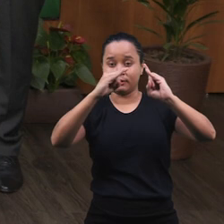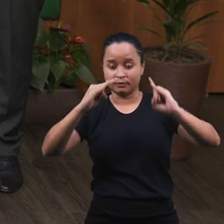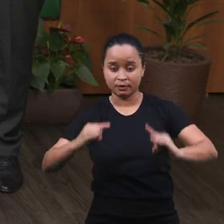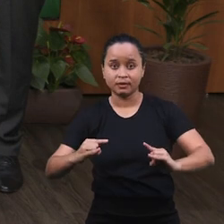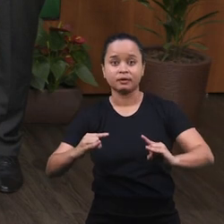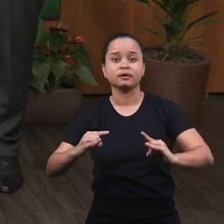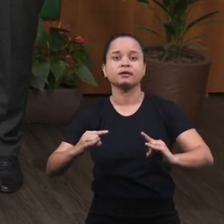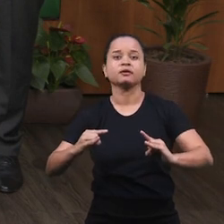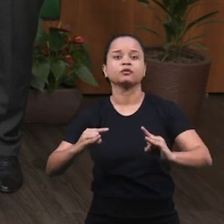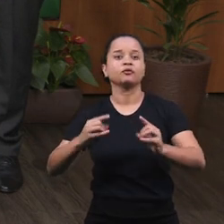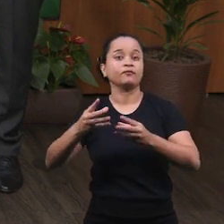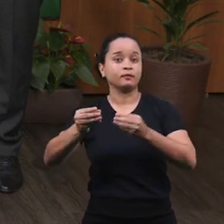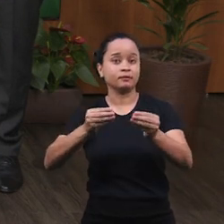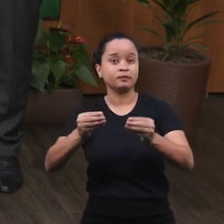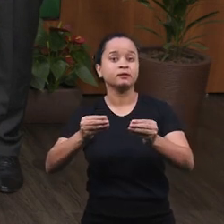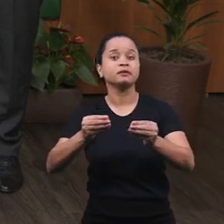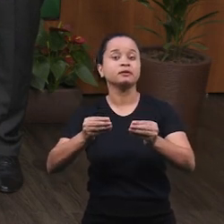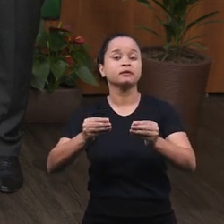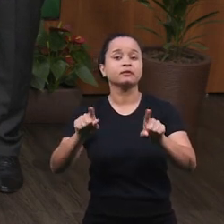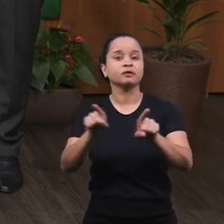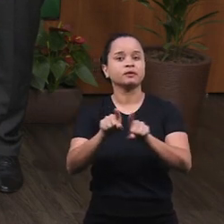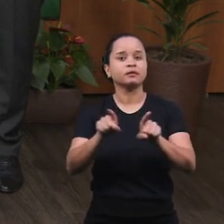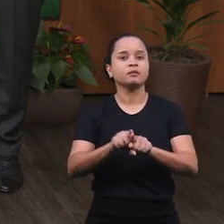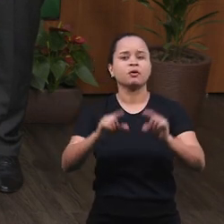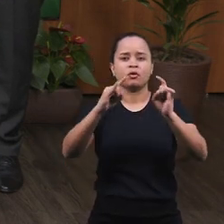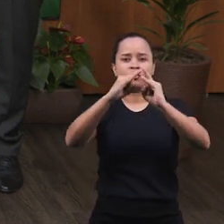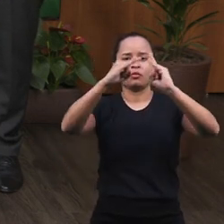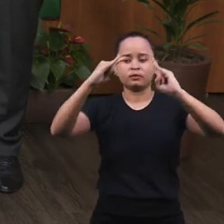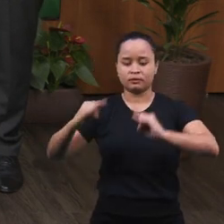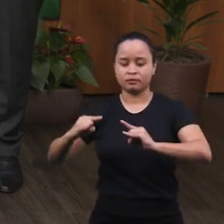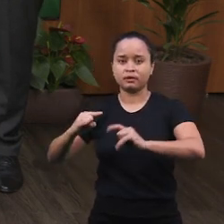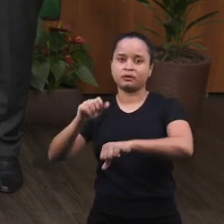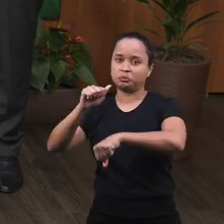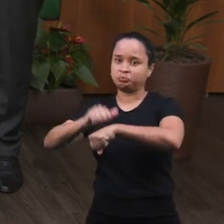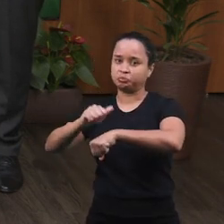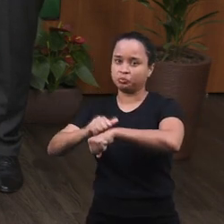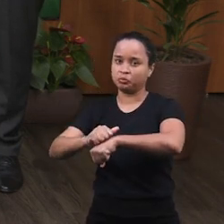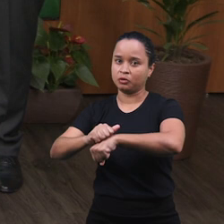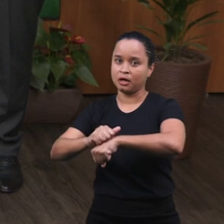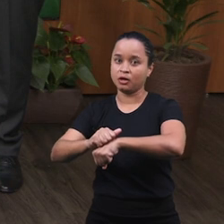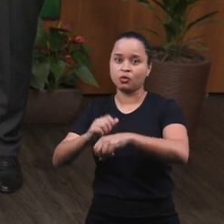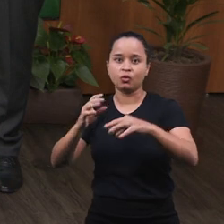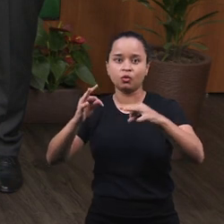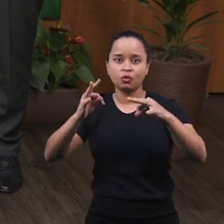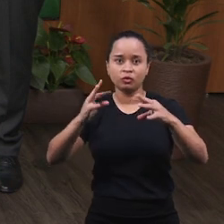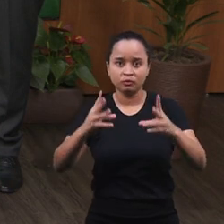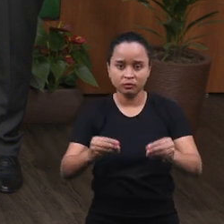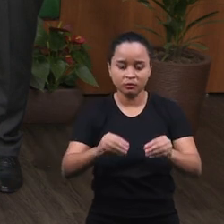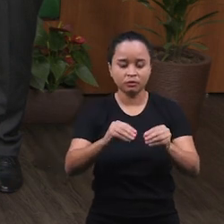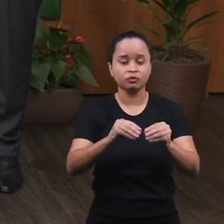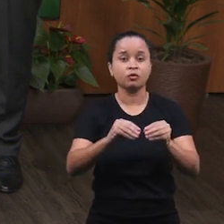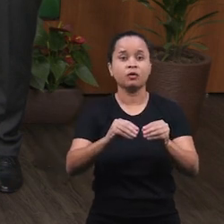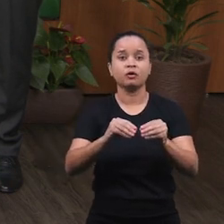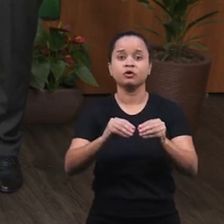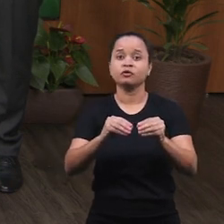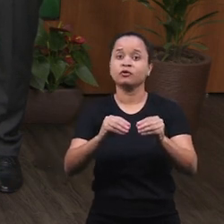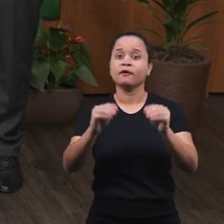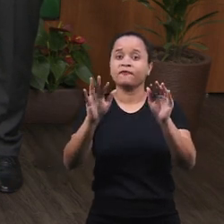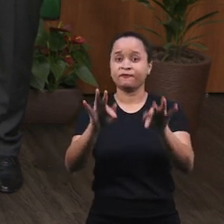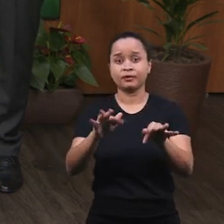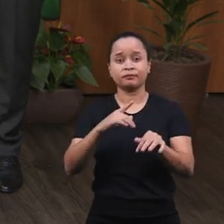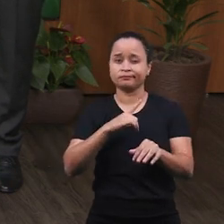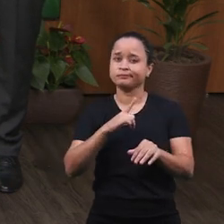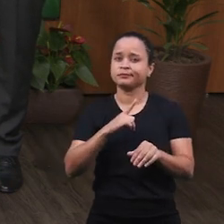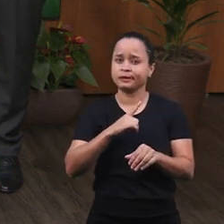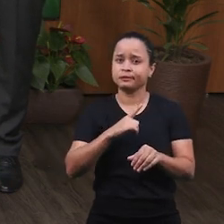temple, étaient transitoires. Tous étaient dans le passé. Et